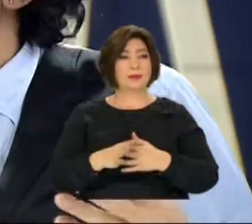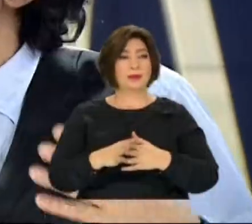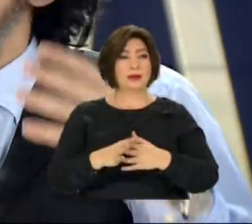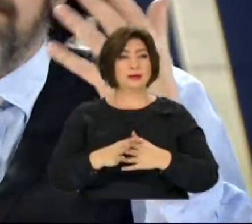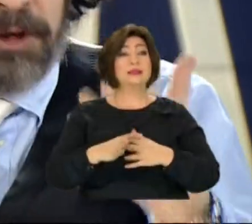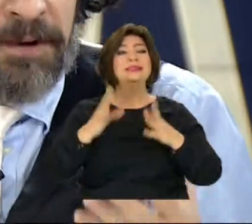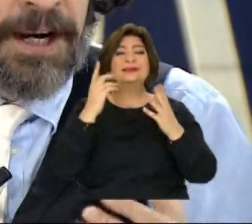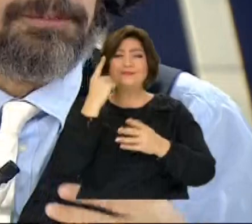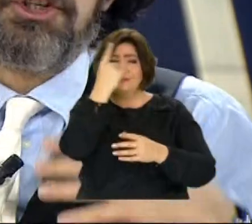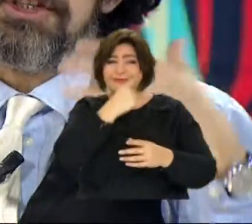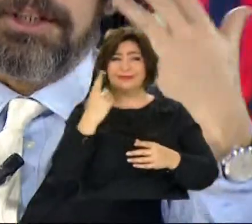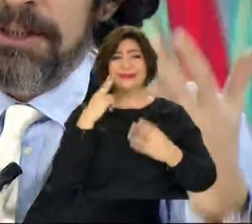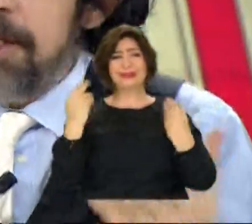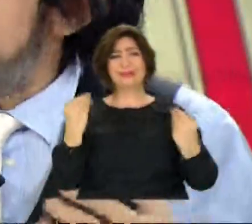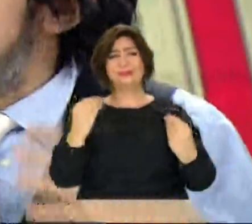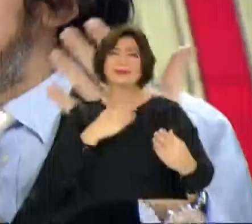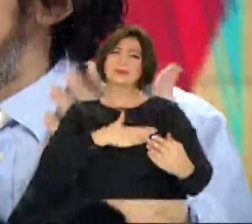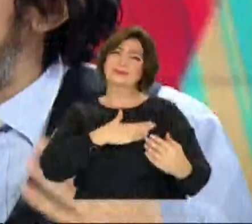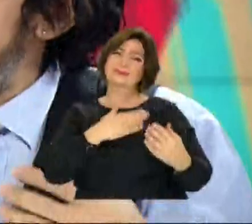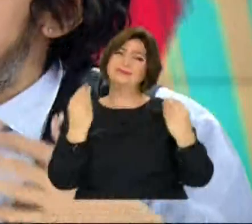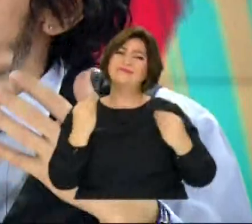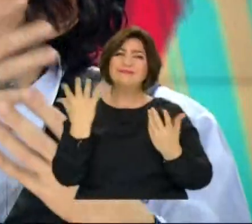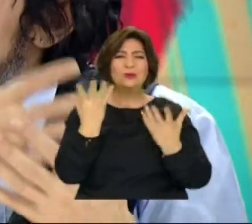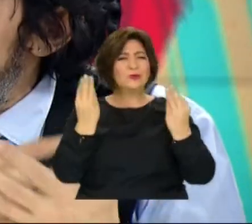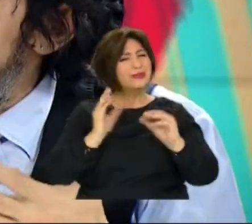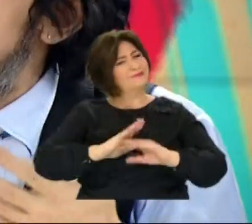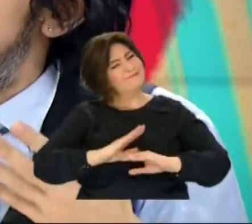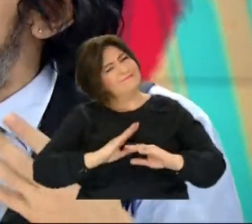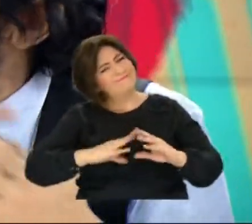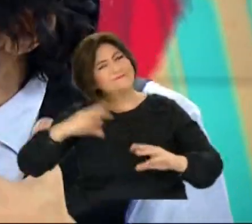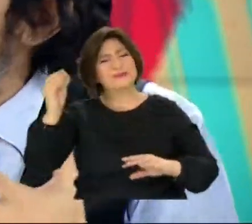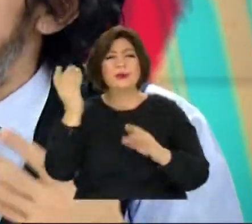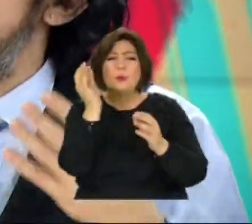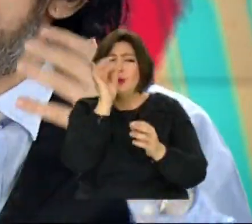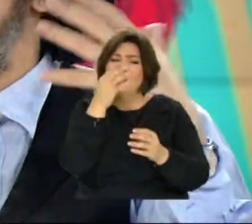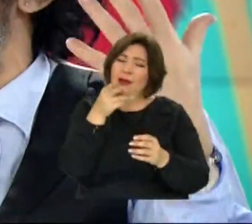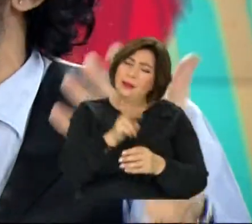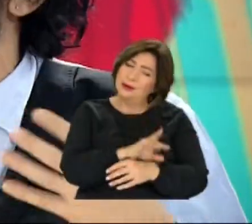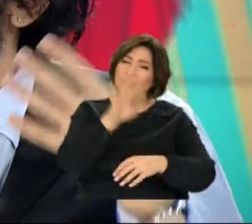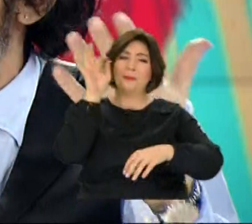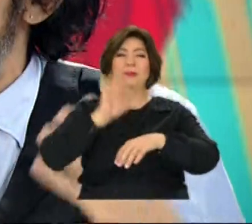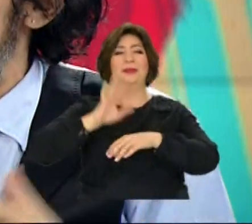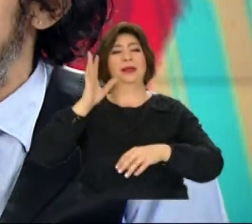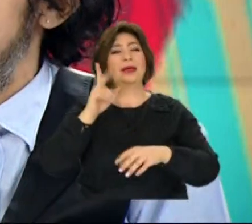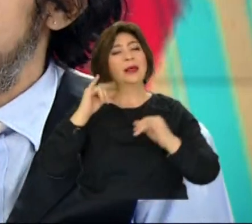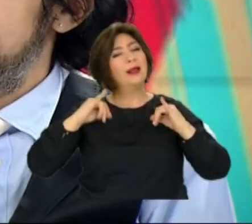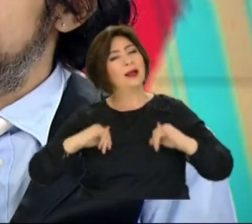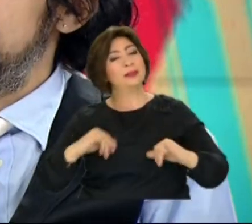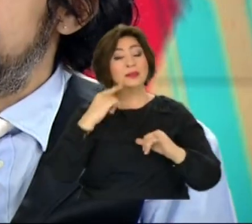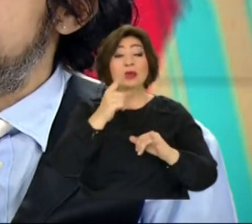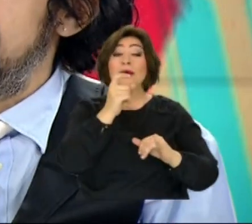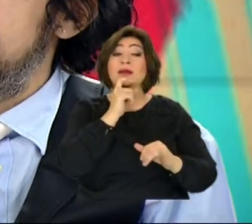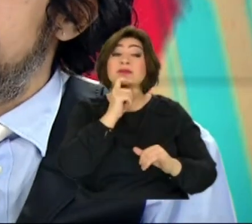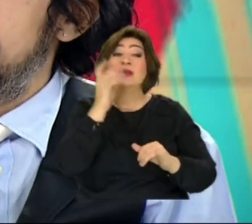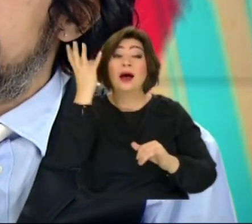tebessüm vardır yüzünde temiz falan. Temiz yüreği varmış, ne güzel gitti, evet. Nasıl böyle hani tereyağından kıl çeker gibi bakın, böyle rahat rahat şey yaptı,